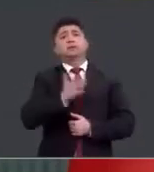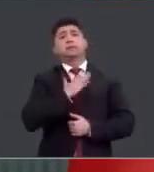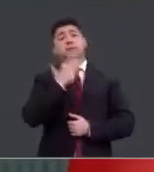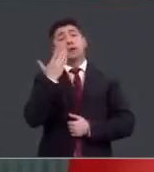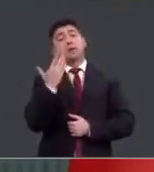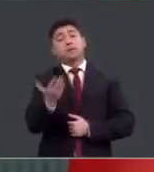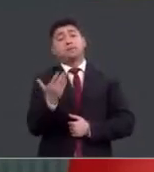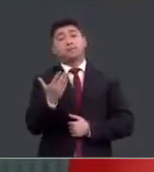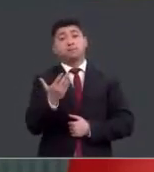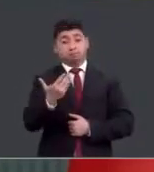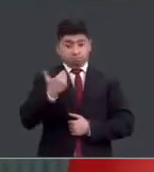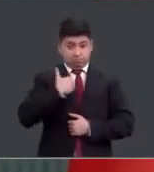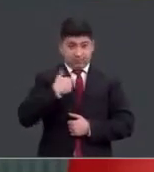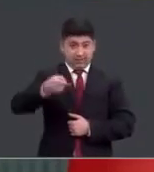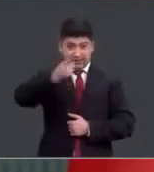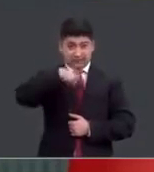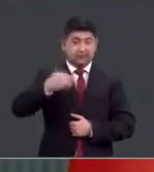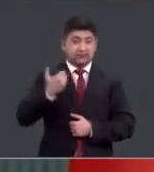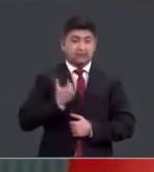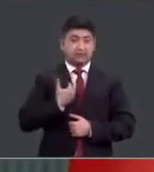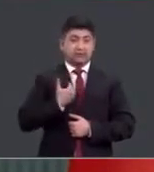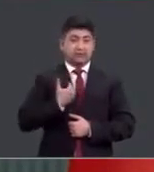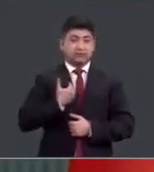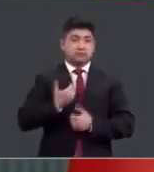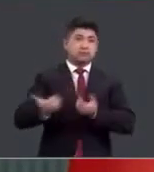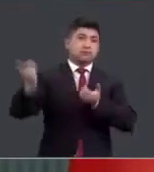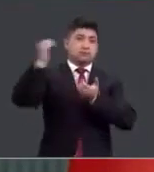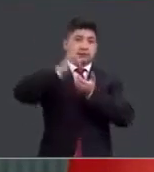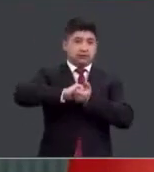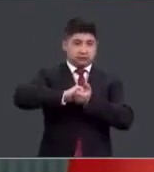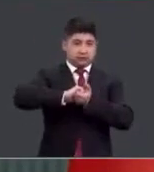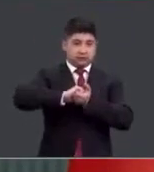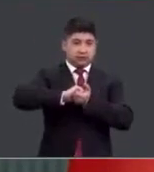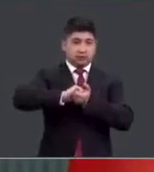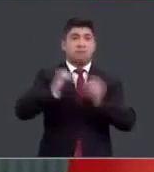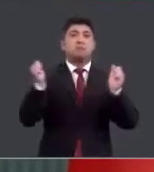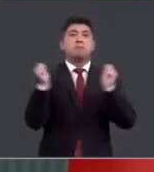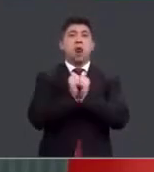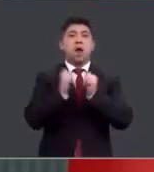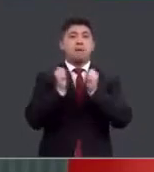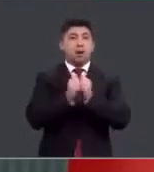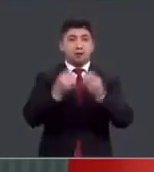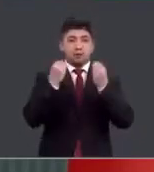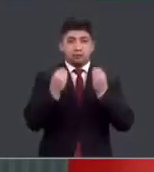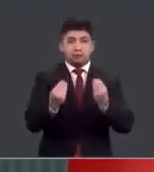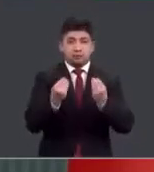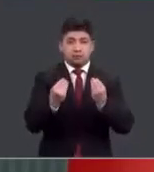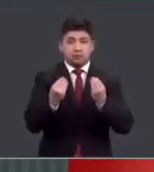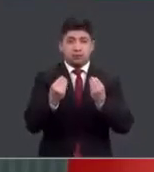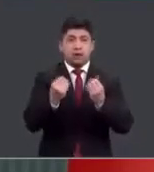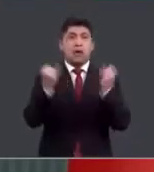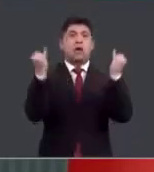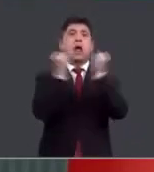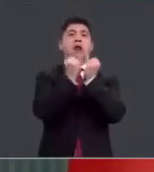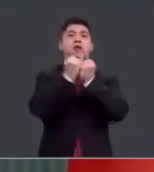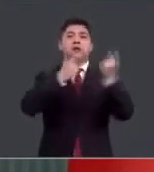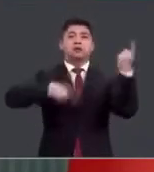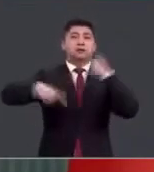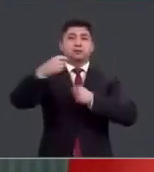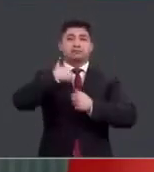ama biz birliğimize beraberliğimize kardeşliğimize